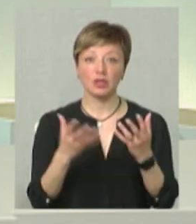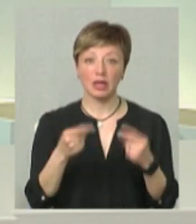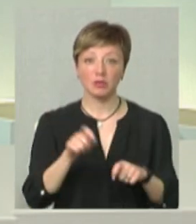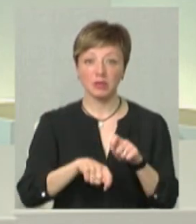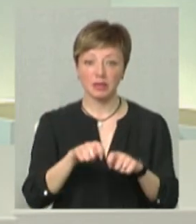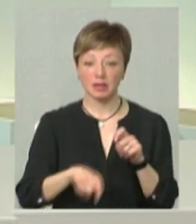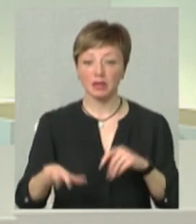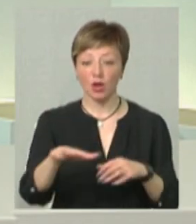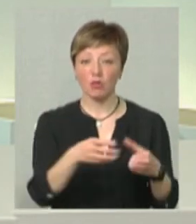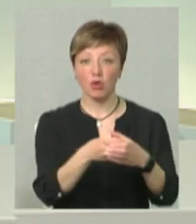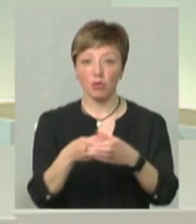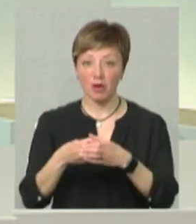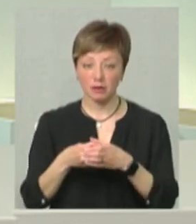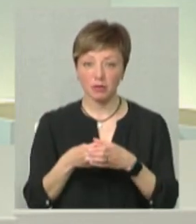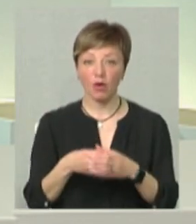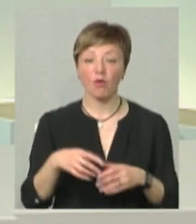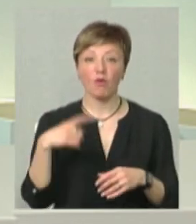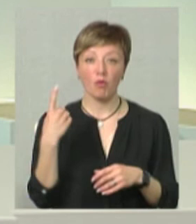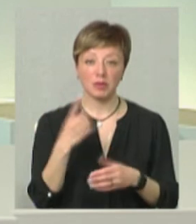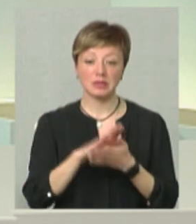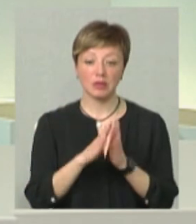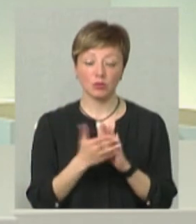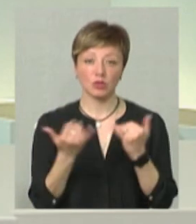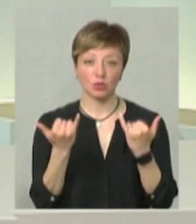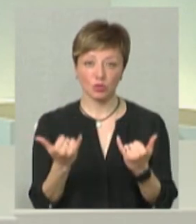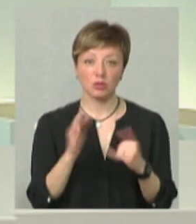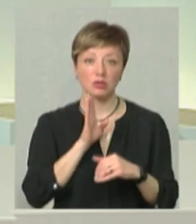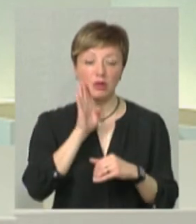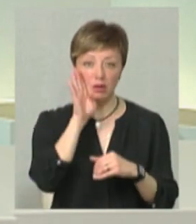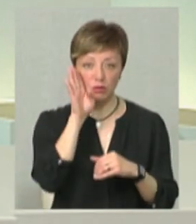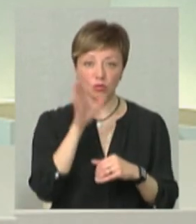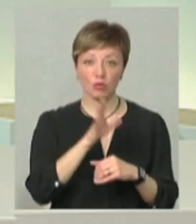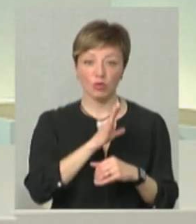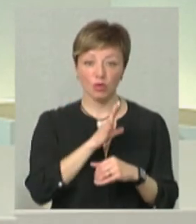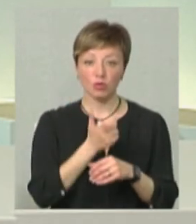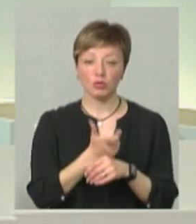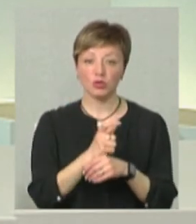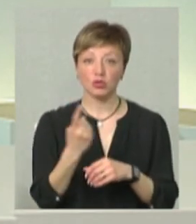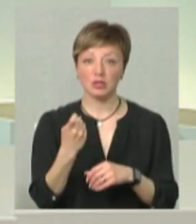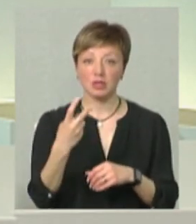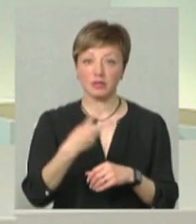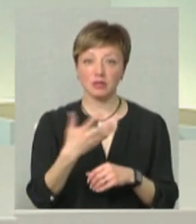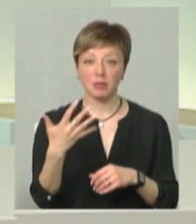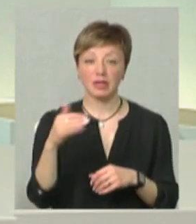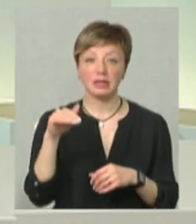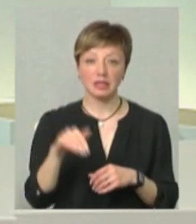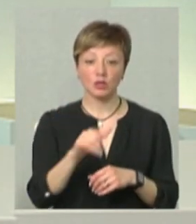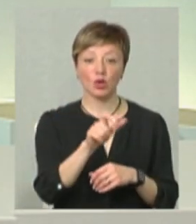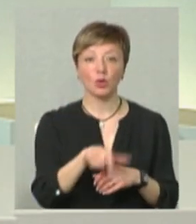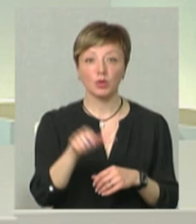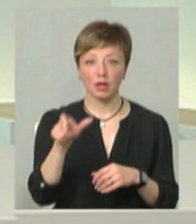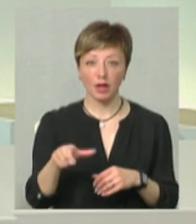з територіальними громадами, то у нас станом на сьогоднішній ранок було більше 125 тисяч тих